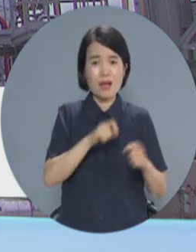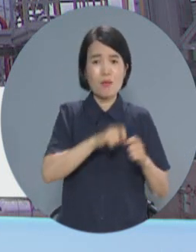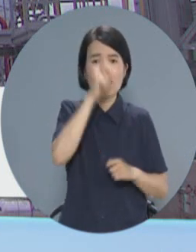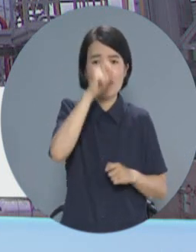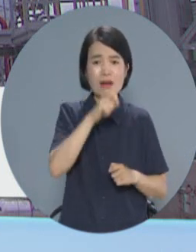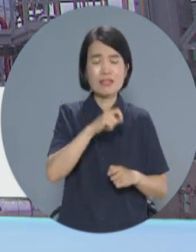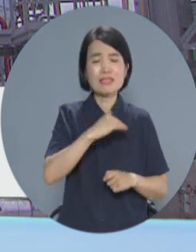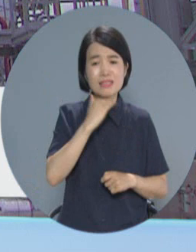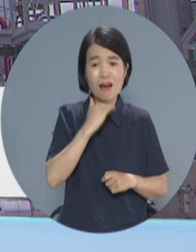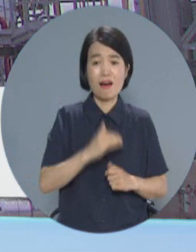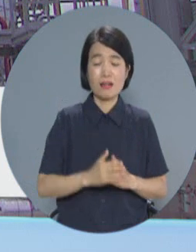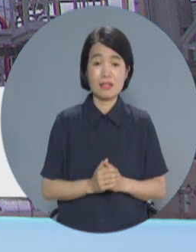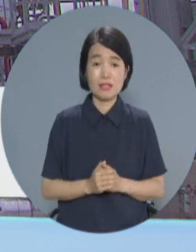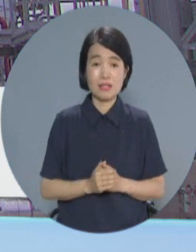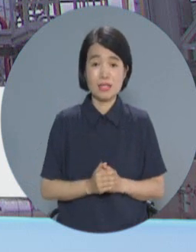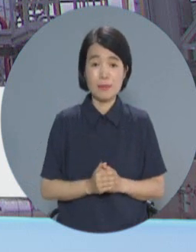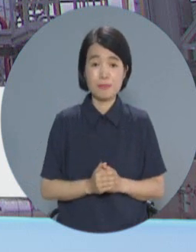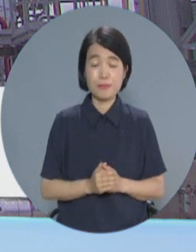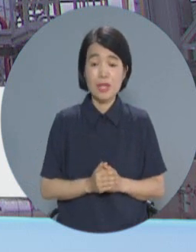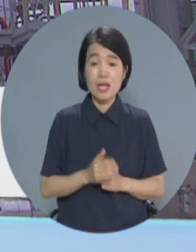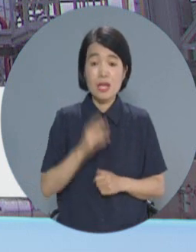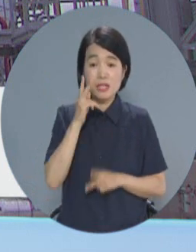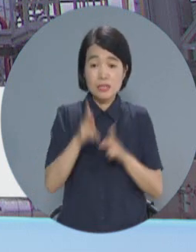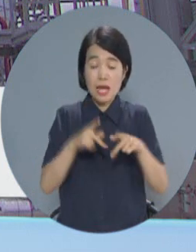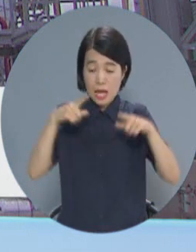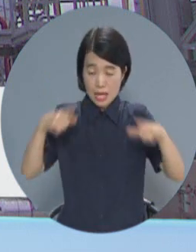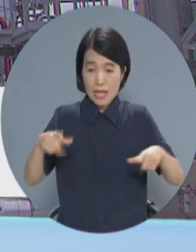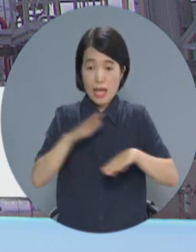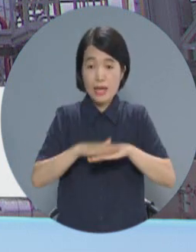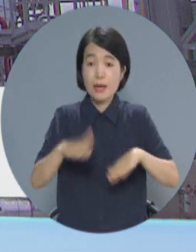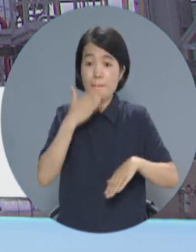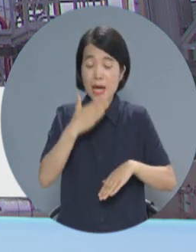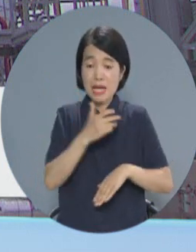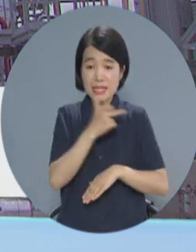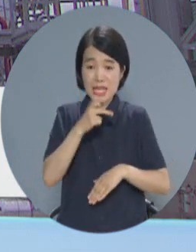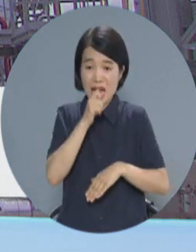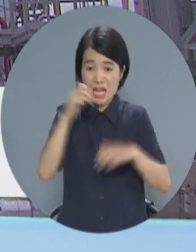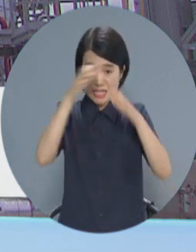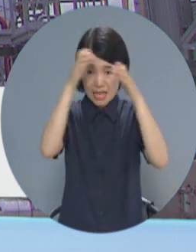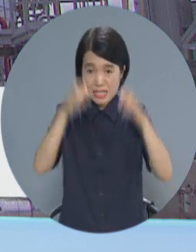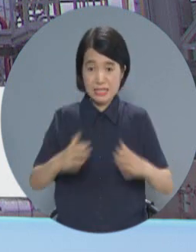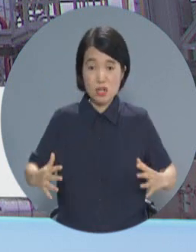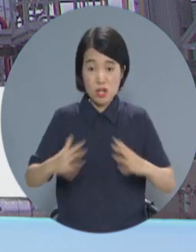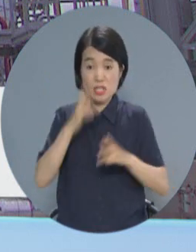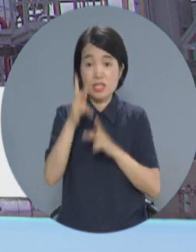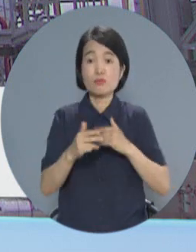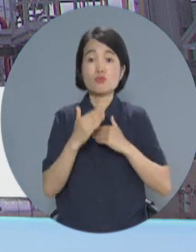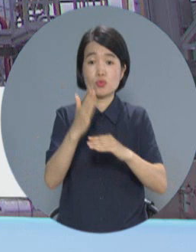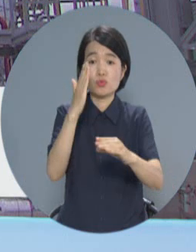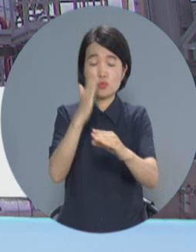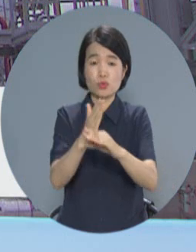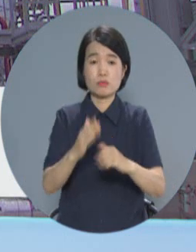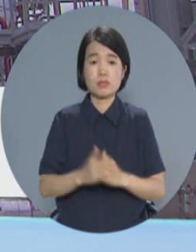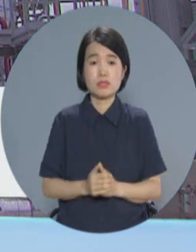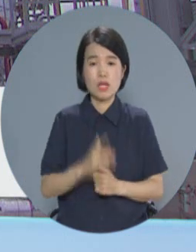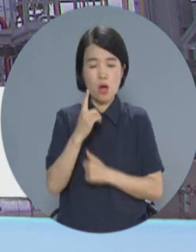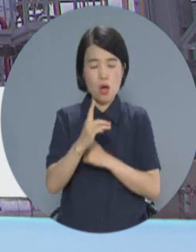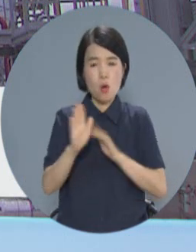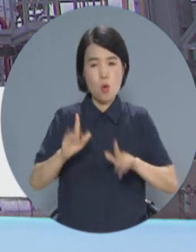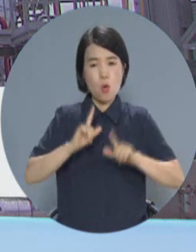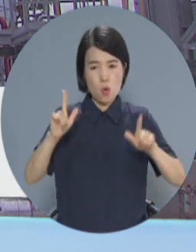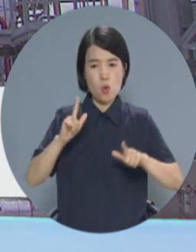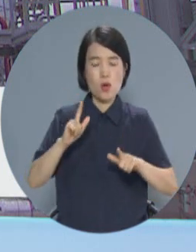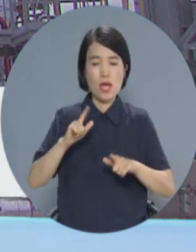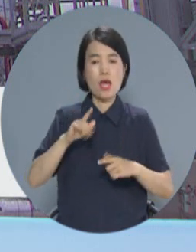깁니다. 여수 석유화학 부두환의 일을 그나마 해소할 수 있는 대형 탱크의 건설 사업이 추진되고 있는데 연내 본격